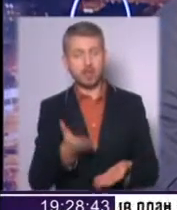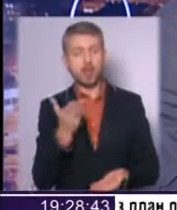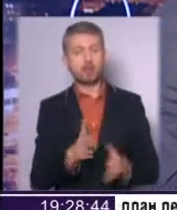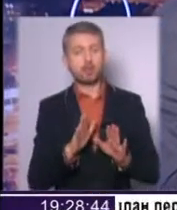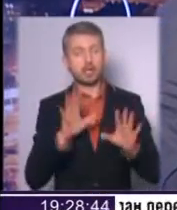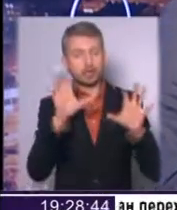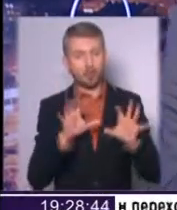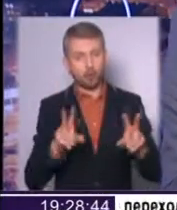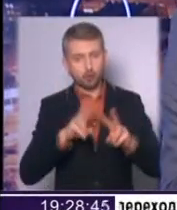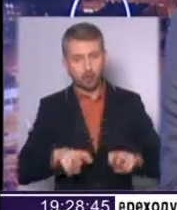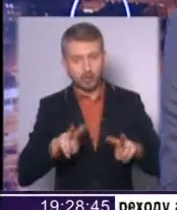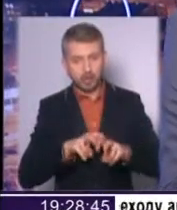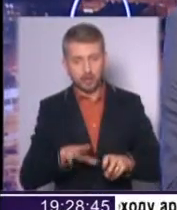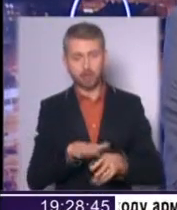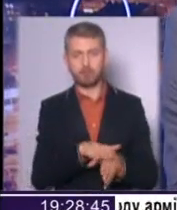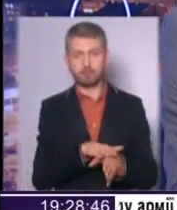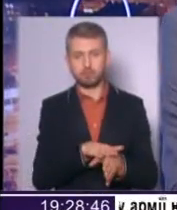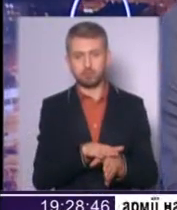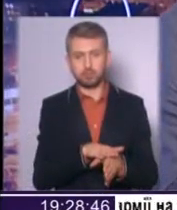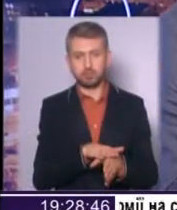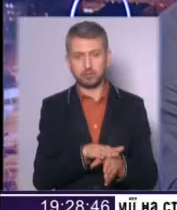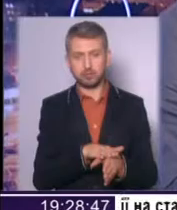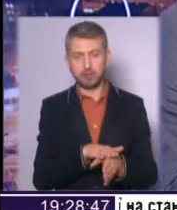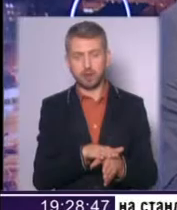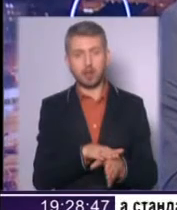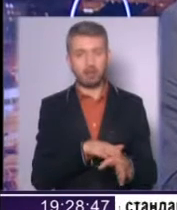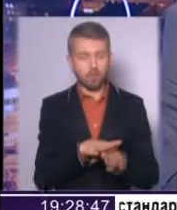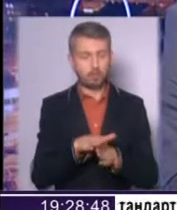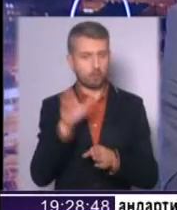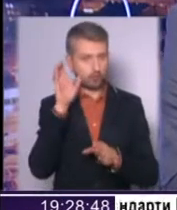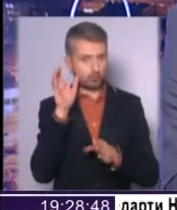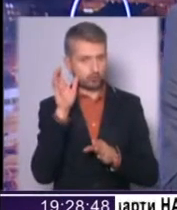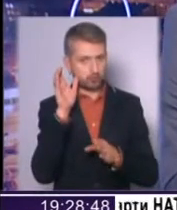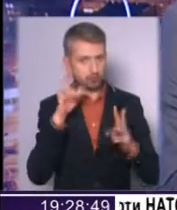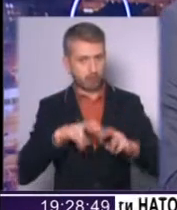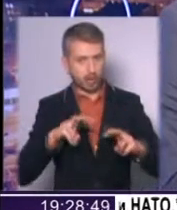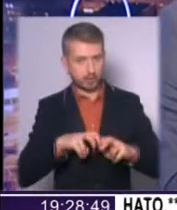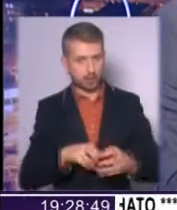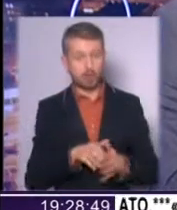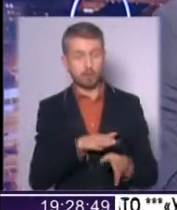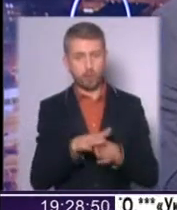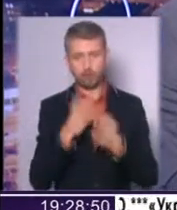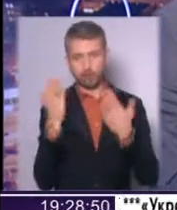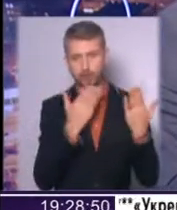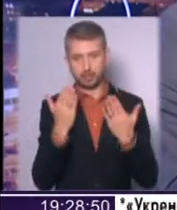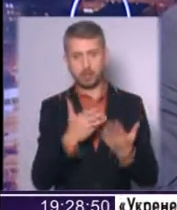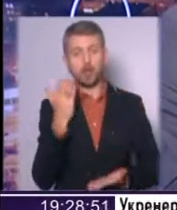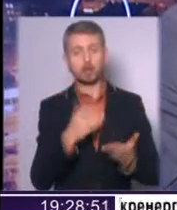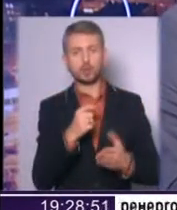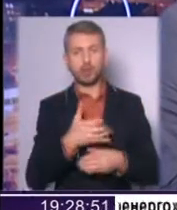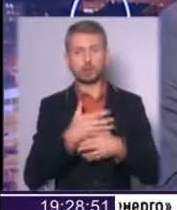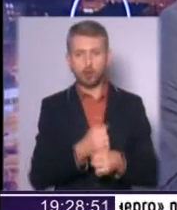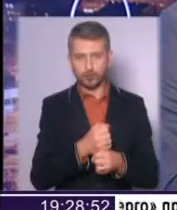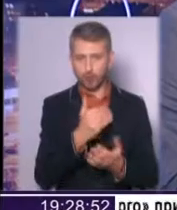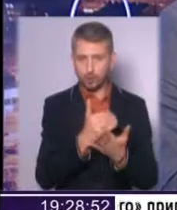«Батьківщина», які, в принципі, ну, там щось виторговують час від часу, там якісь їхні закони ставлять там в порядок денний. А якщо